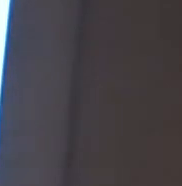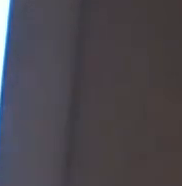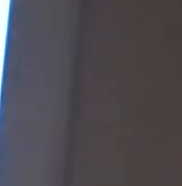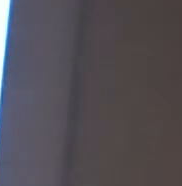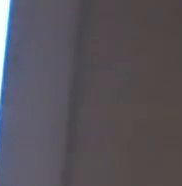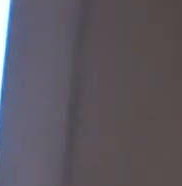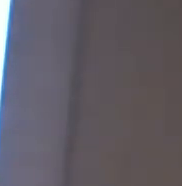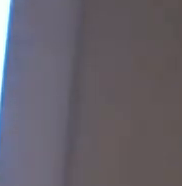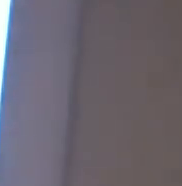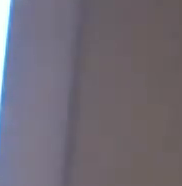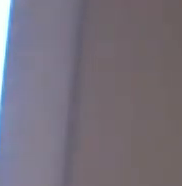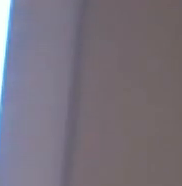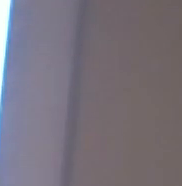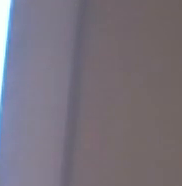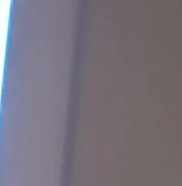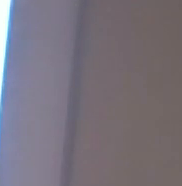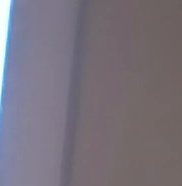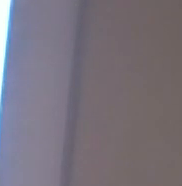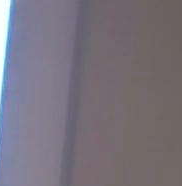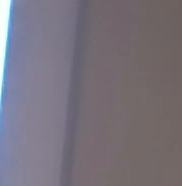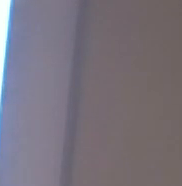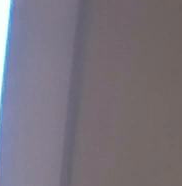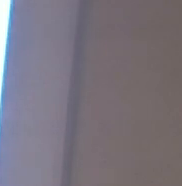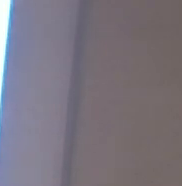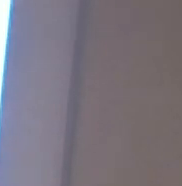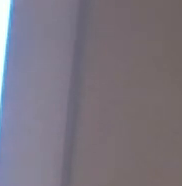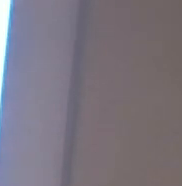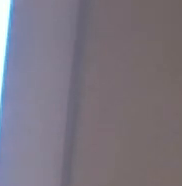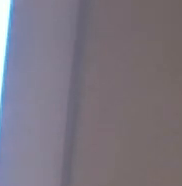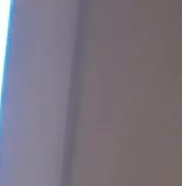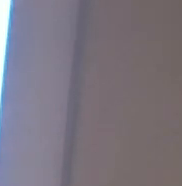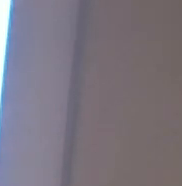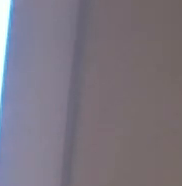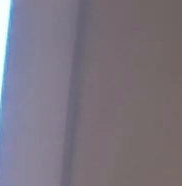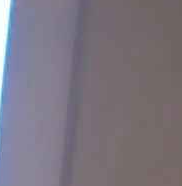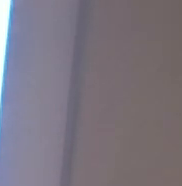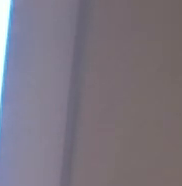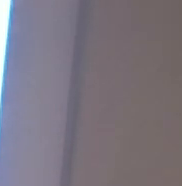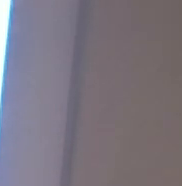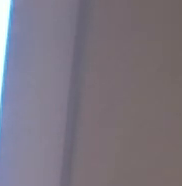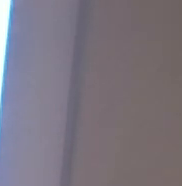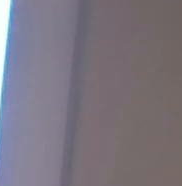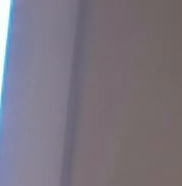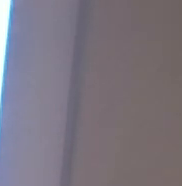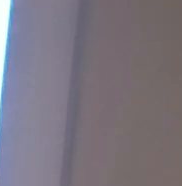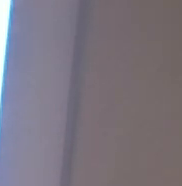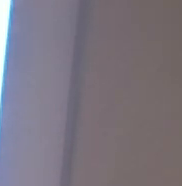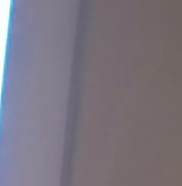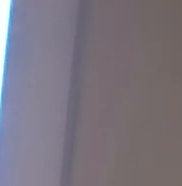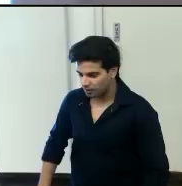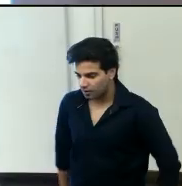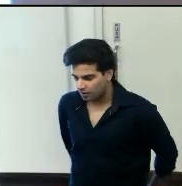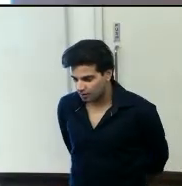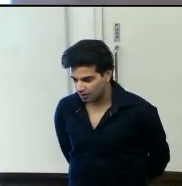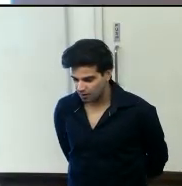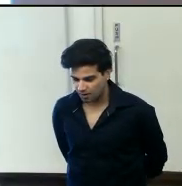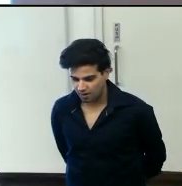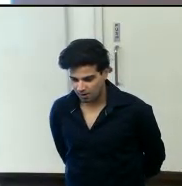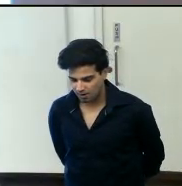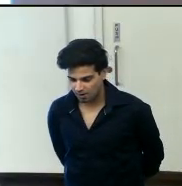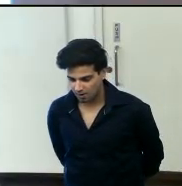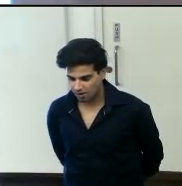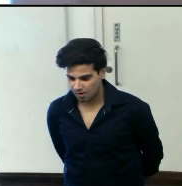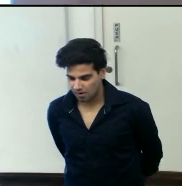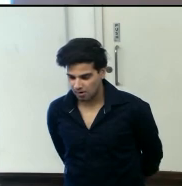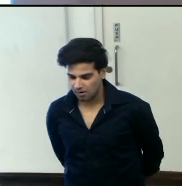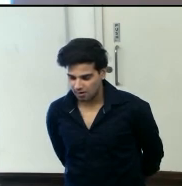ಆರ್ಟಿಸ್ಟ್ ಅದಕ್ಕೆ ಇಲಿಸ್ಟ್ರೇಷನ್ ಮಾಡ್ಬೋದು, ಕವರ್ ಪೇಜ್ ಮಾಡ್ಬೋದು. ಬಟ್ ಒಬ್ಬ ಕಲಾವಿದರ ಪುಸ್ತಕ ಆದಾಗ ಅದರಲ್ಲಿ ದೃಶ್ಯವೇ ಜಾಸ್ತಿ ಆಗುತ್ತೆ.